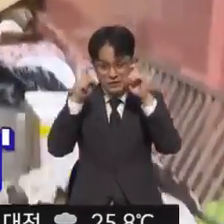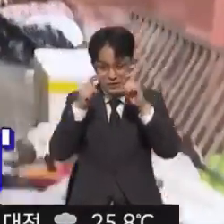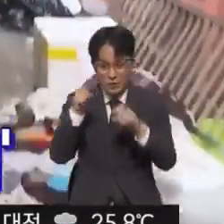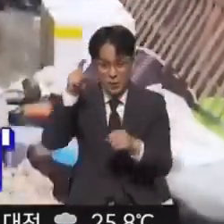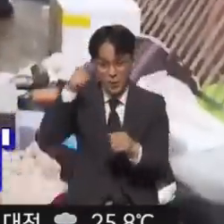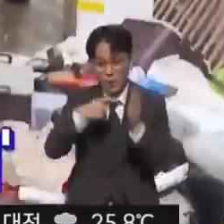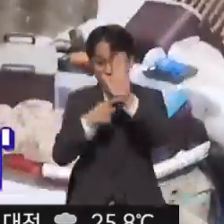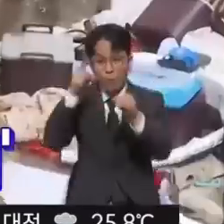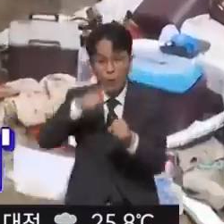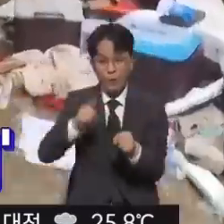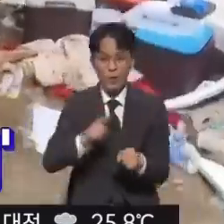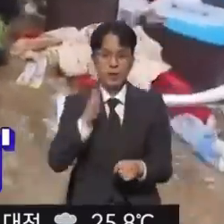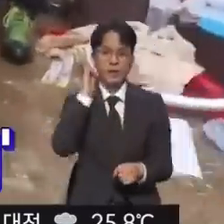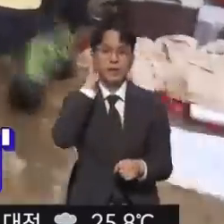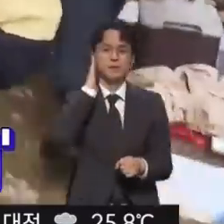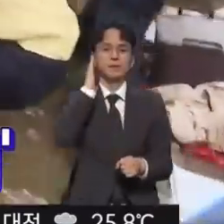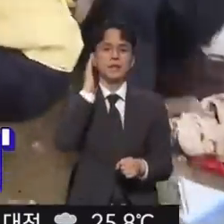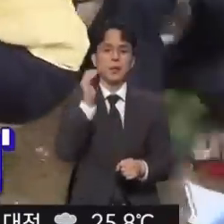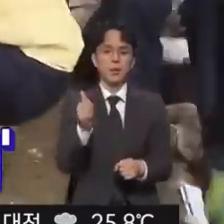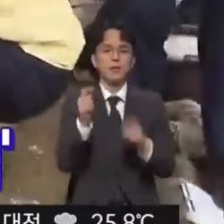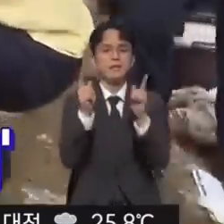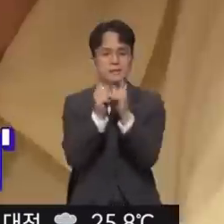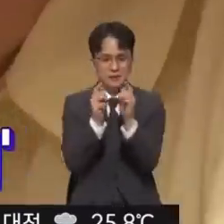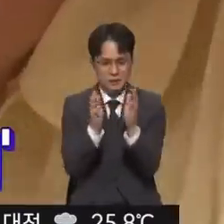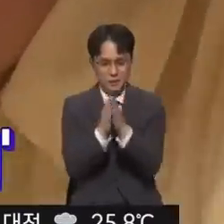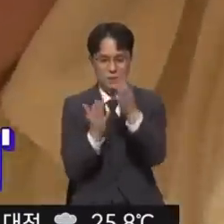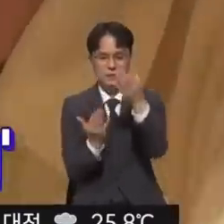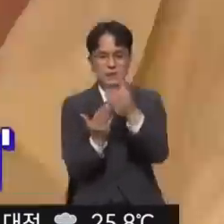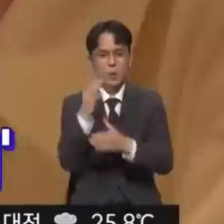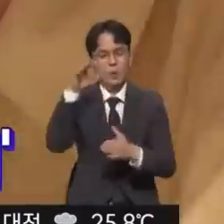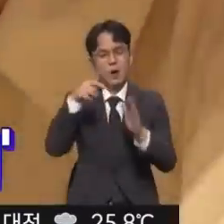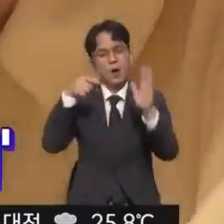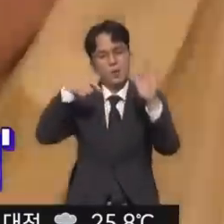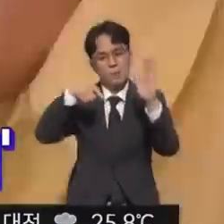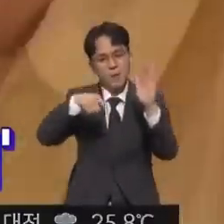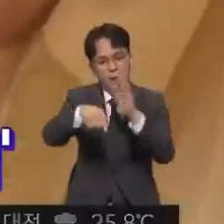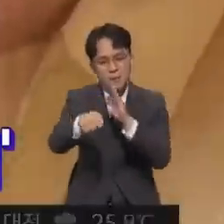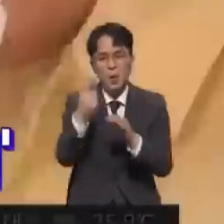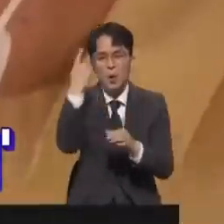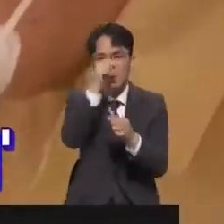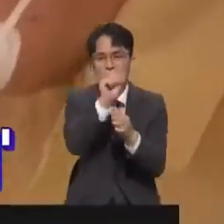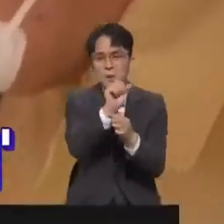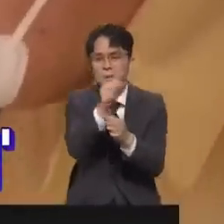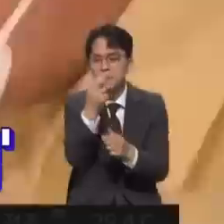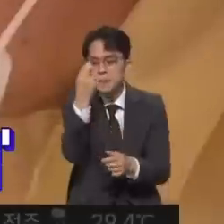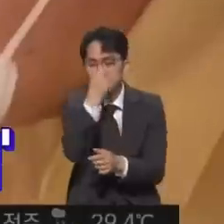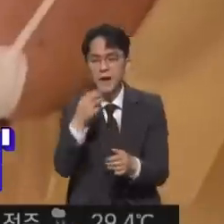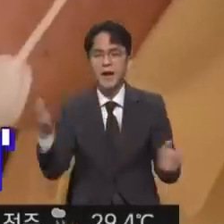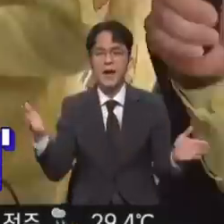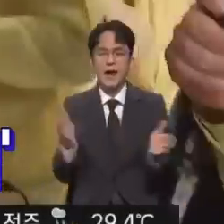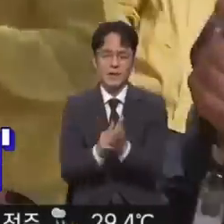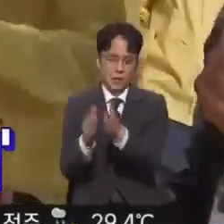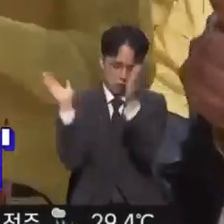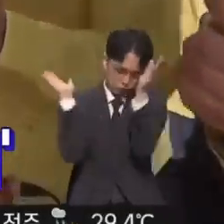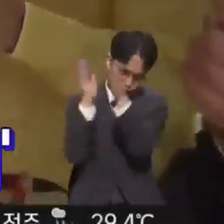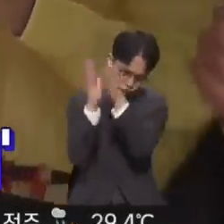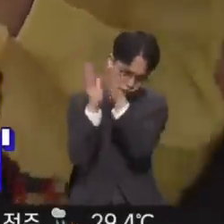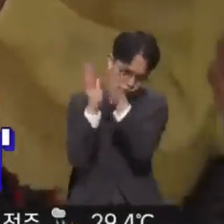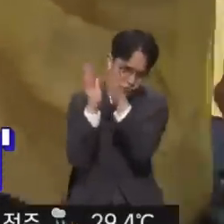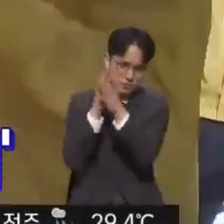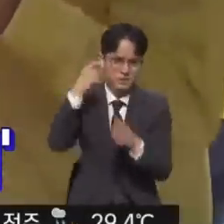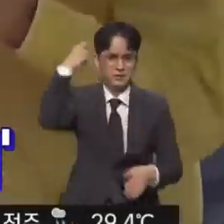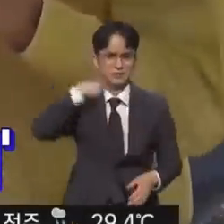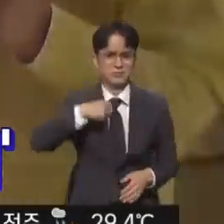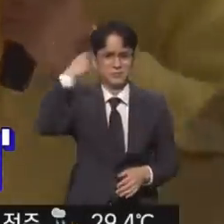거겠죠 제가 기예 신평 가서 어제 어젠가 오늘의 라디오 응가 에 나와서 는 심지어 누추한 곳을 방문하셔서 따라 면서